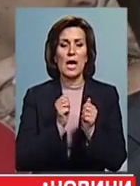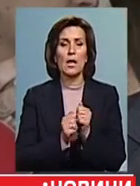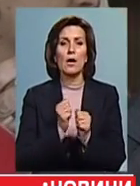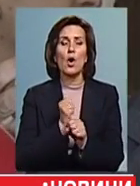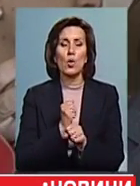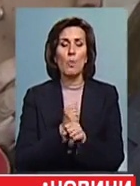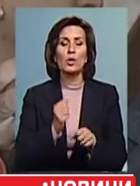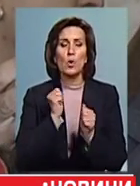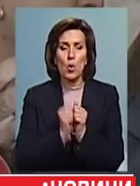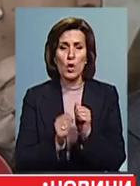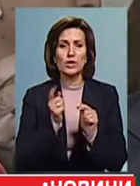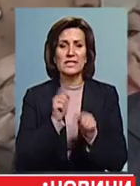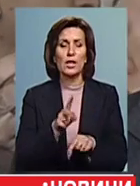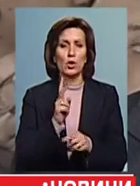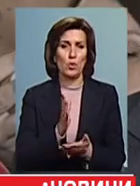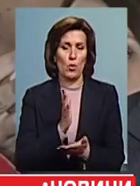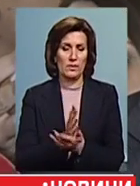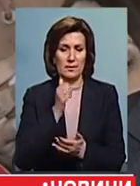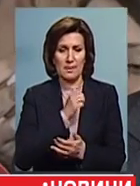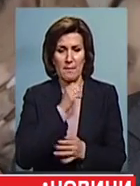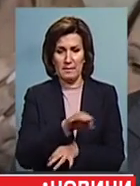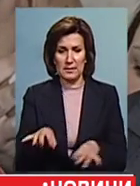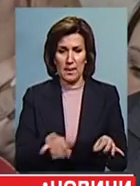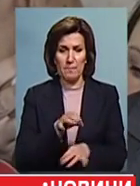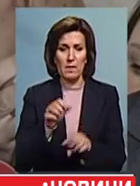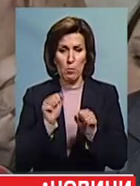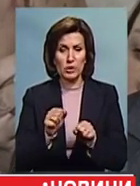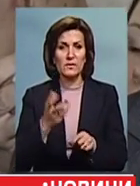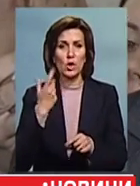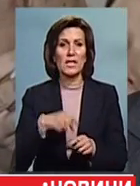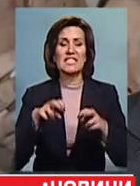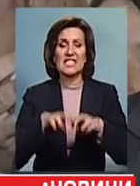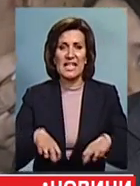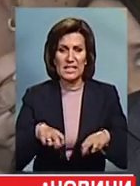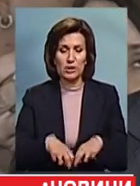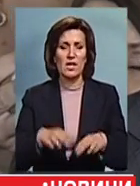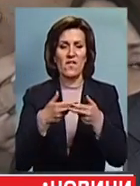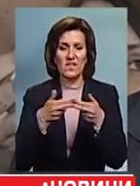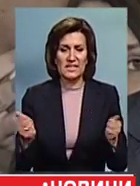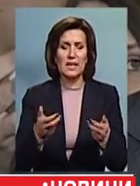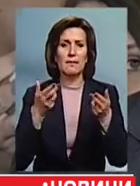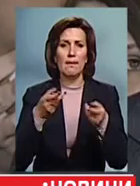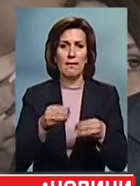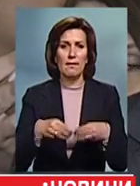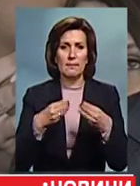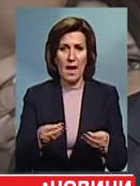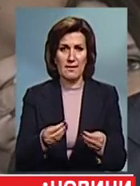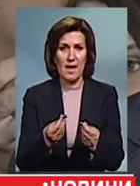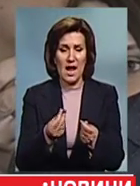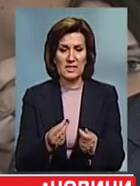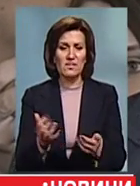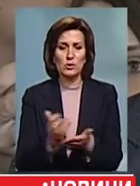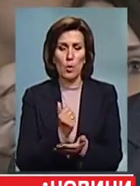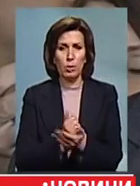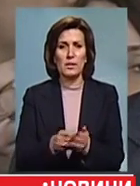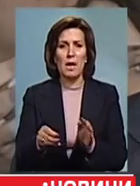тих, хто займається темними схемами. Ці закони дають можливість, коли слідчий визнає, що дані активи